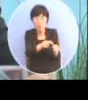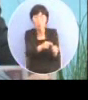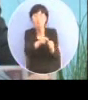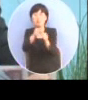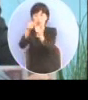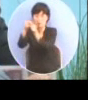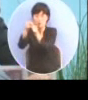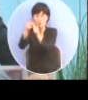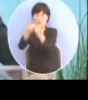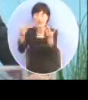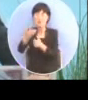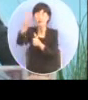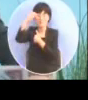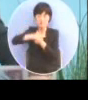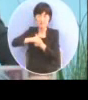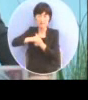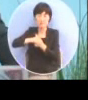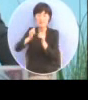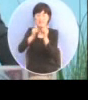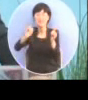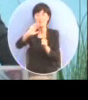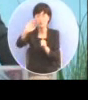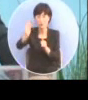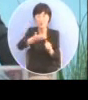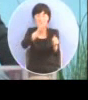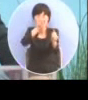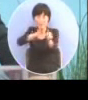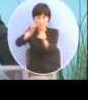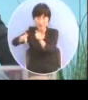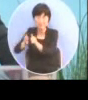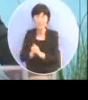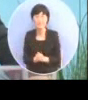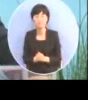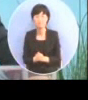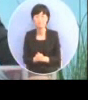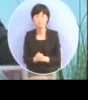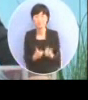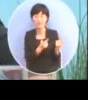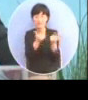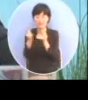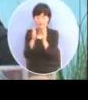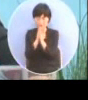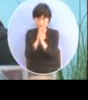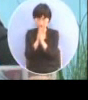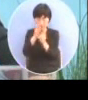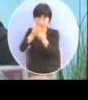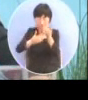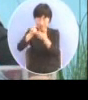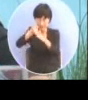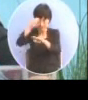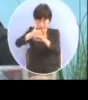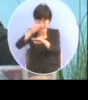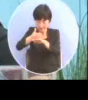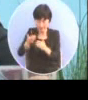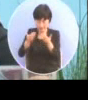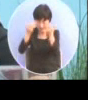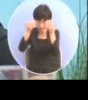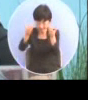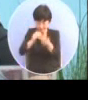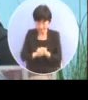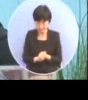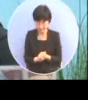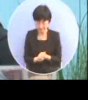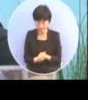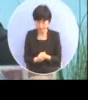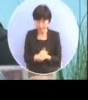Hôm nay tôi chúc các bạn kinh nghiệm được điều này và trở thành những người thành công cứu sống người thất bại của thế gian. Chúng ta cùng cầu nguyện. Con cảm tạ Đức